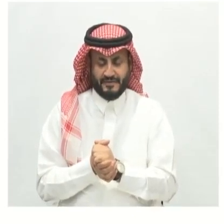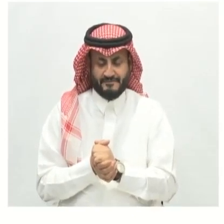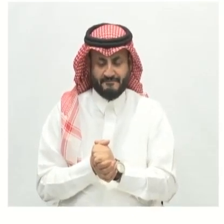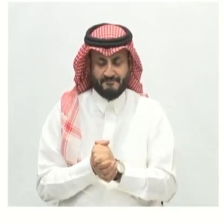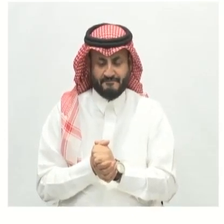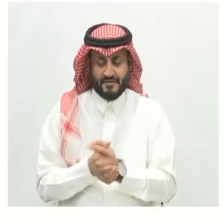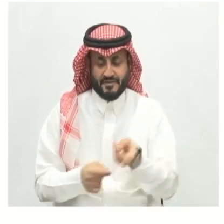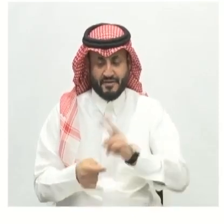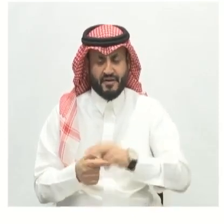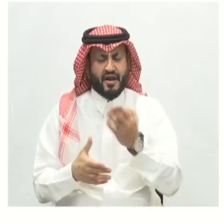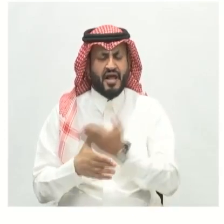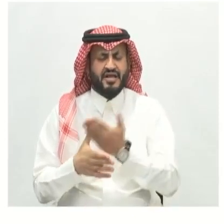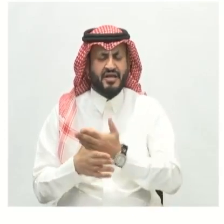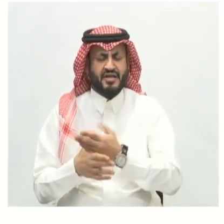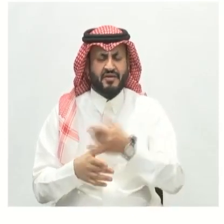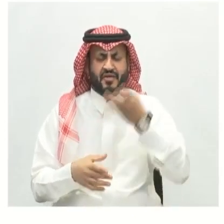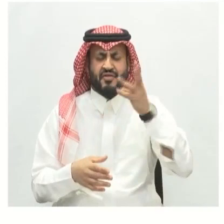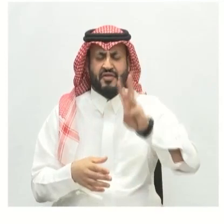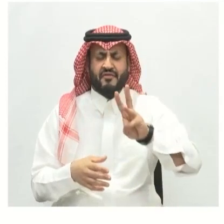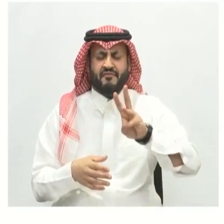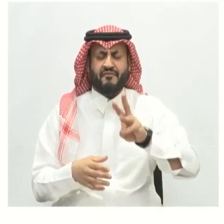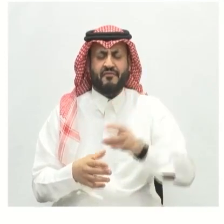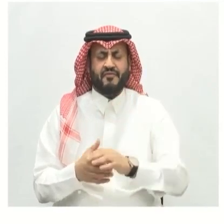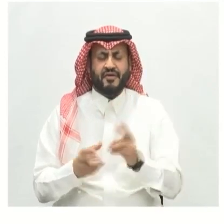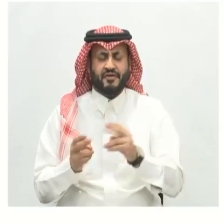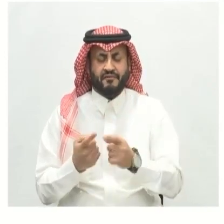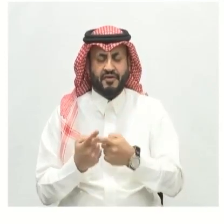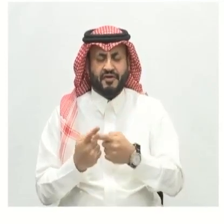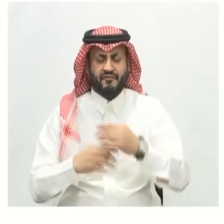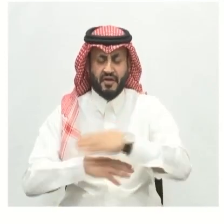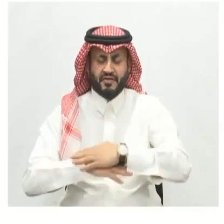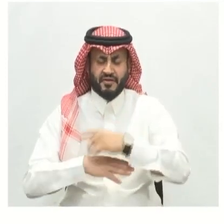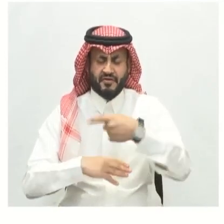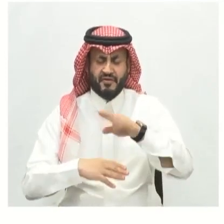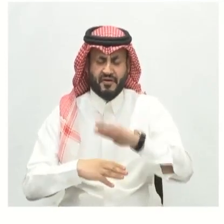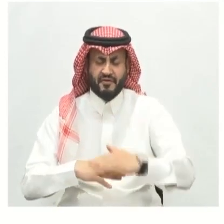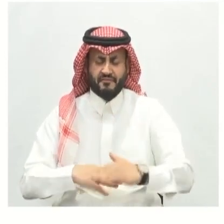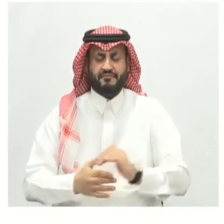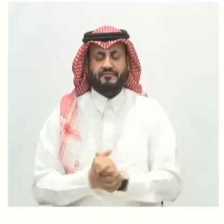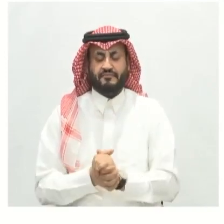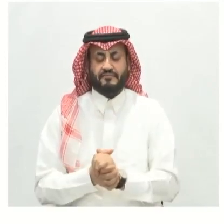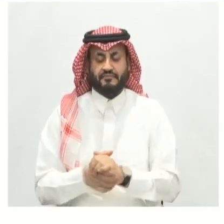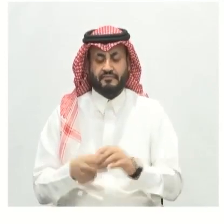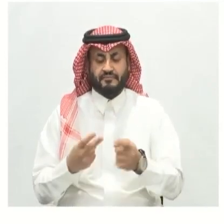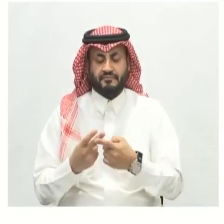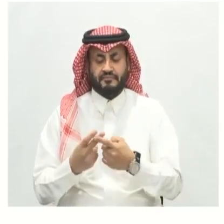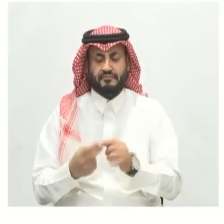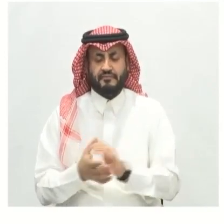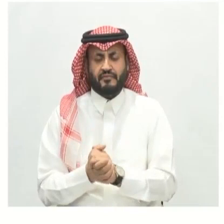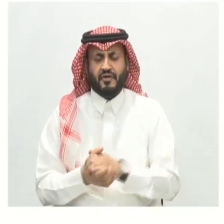الذوق العام في المجتمع ضعف مستوى التربيه الصحيحه عند كثير من الابناء